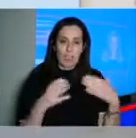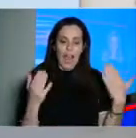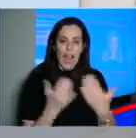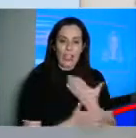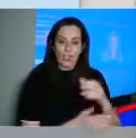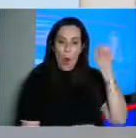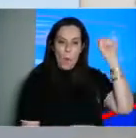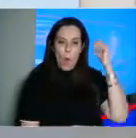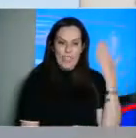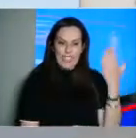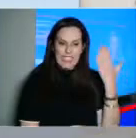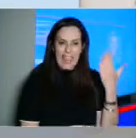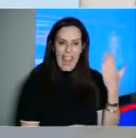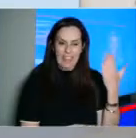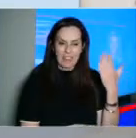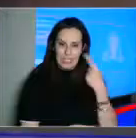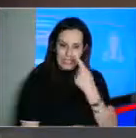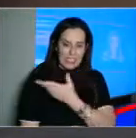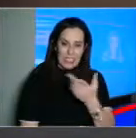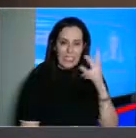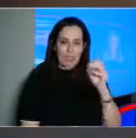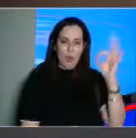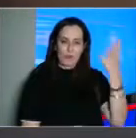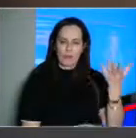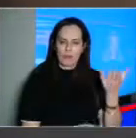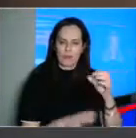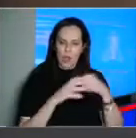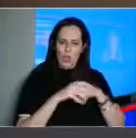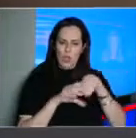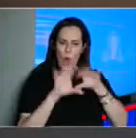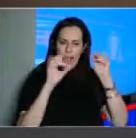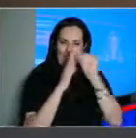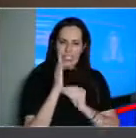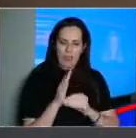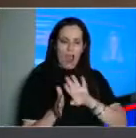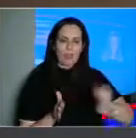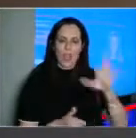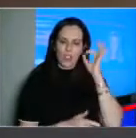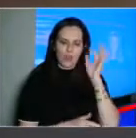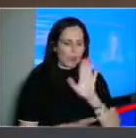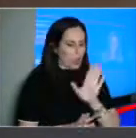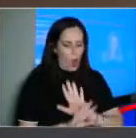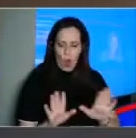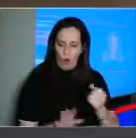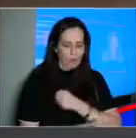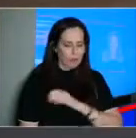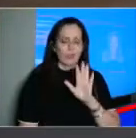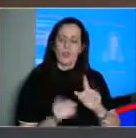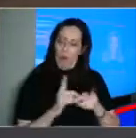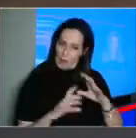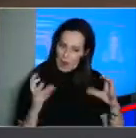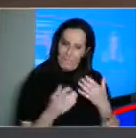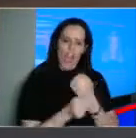מפלגה קומוניסטית. תסתכלי, 20% בעשירייה הראשונה, זה... הדרת נשים זה לא עניין רק של דת, זה קורה גם